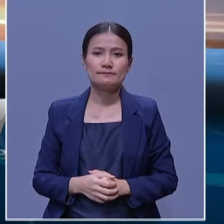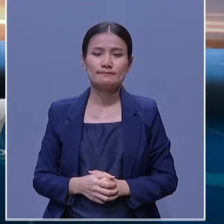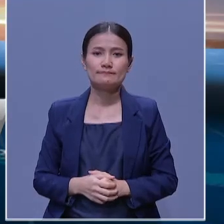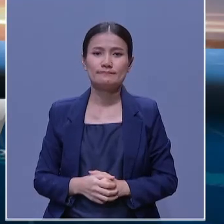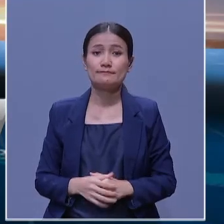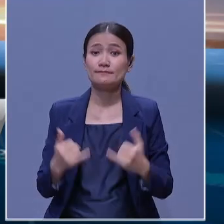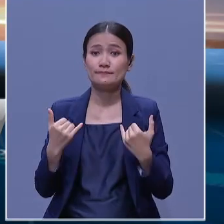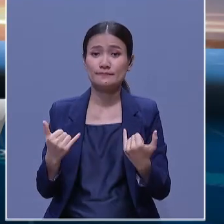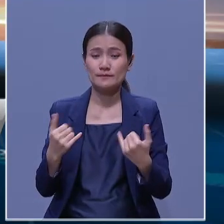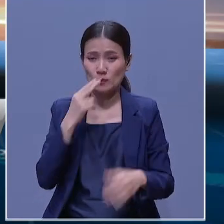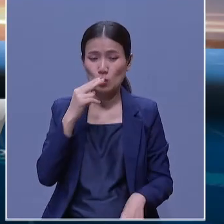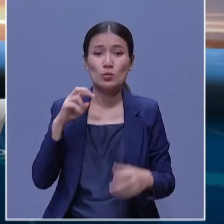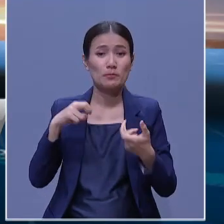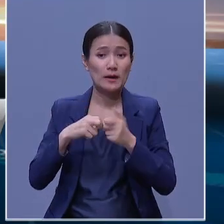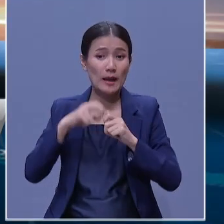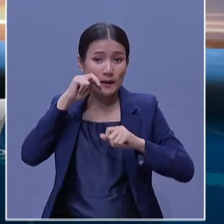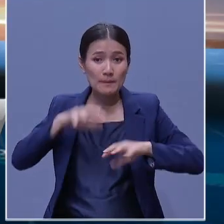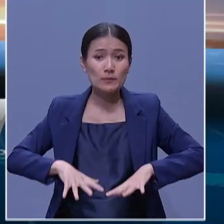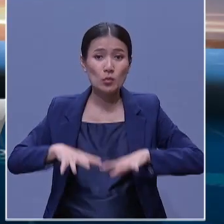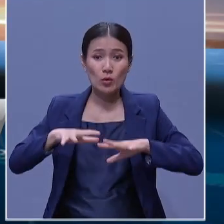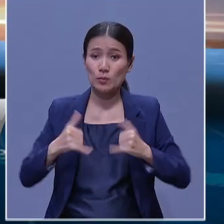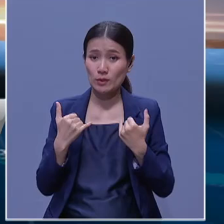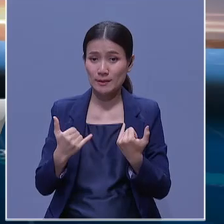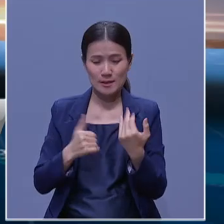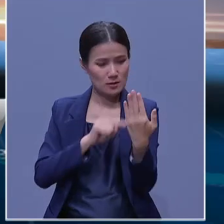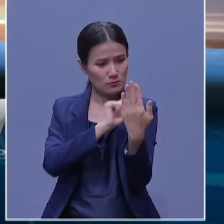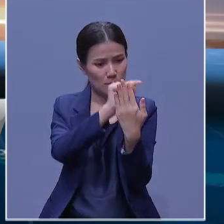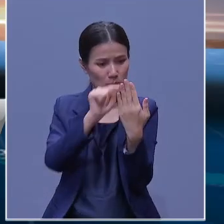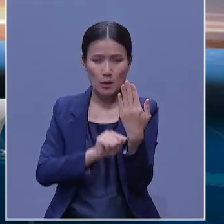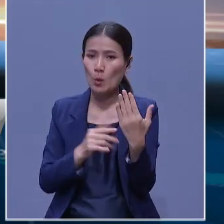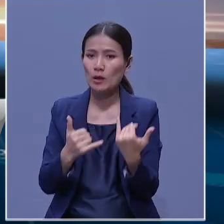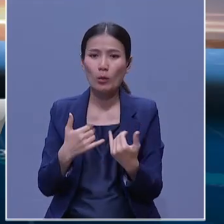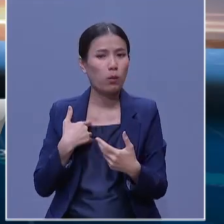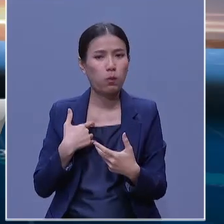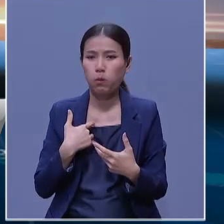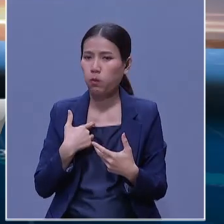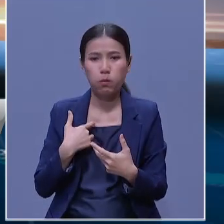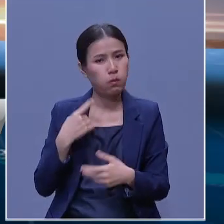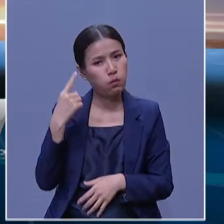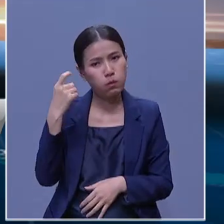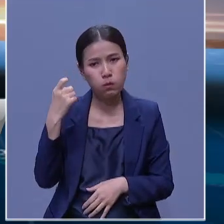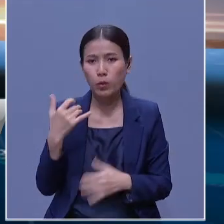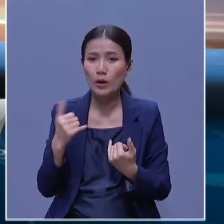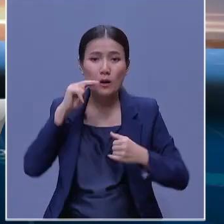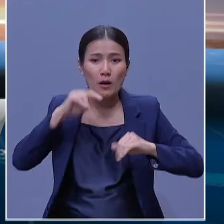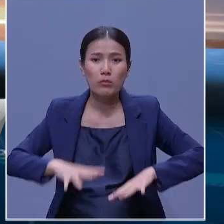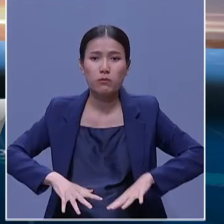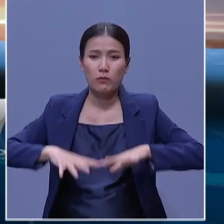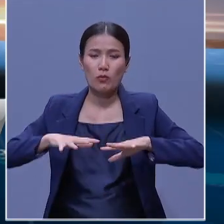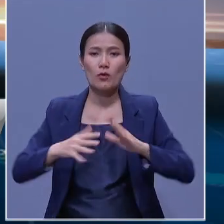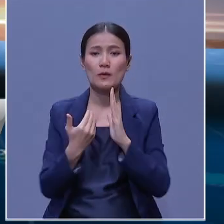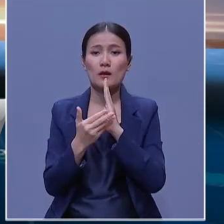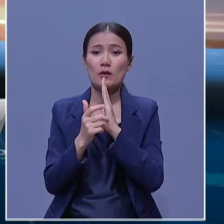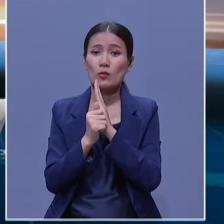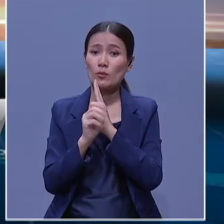สลับไปติดตามสถานการณ์น้ำกันหน่อยนะคะหลายๆพื้นที่สถานการณ์ยังไม่ดีขึ้นเลยตอนนี้บ้านเรือนจมอยู่ใต้น้ำกันเยอะนะคะที่อุบ